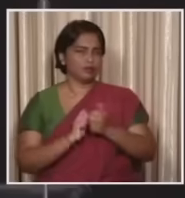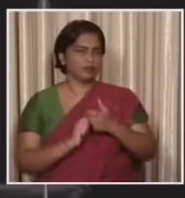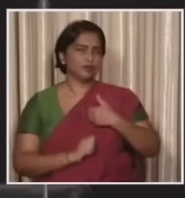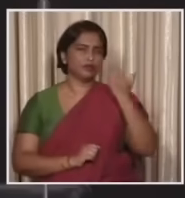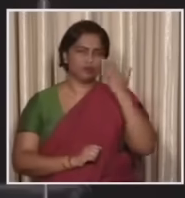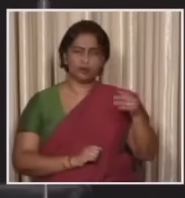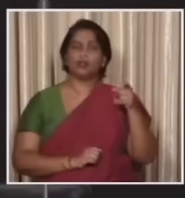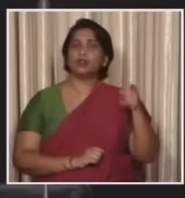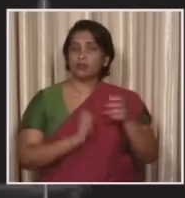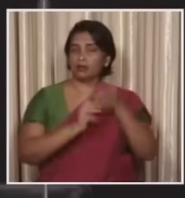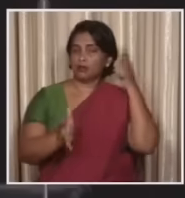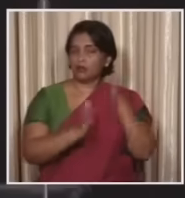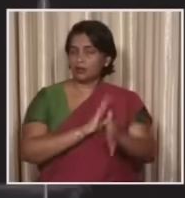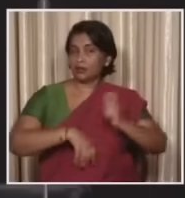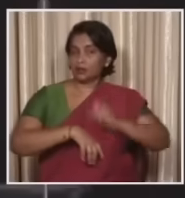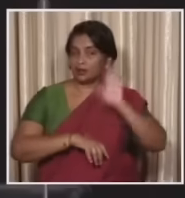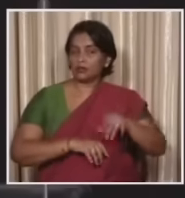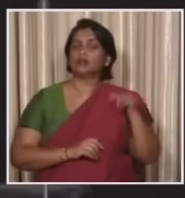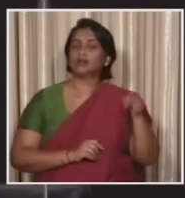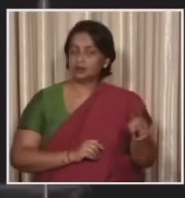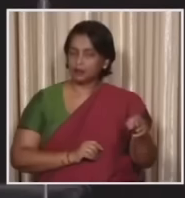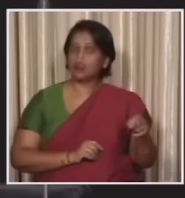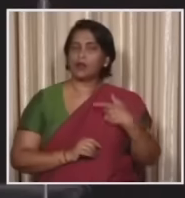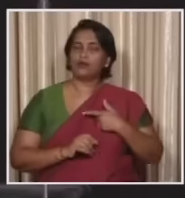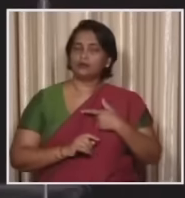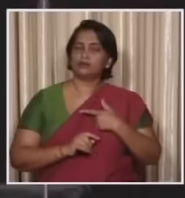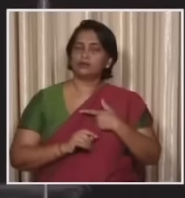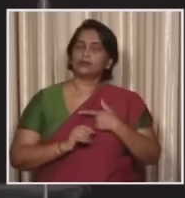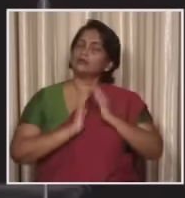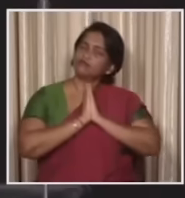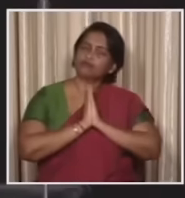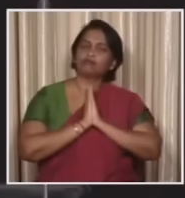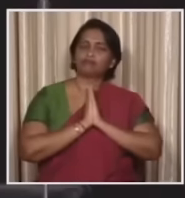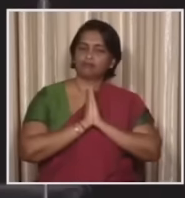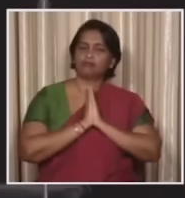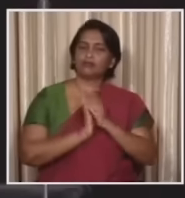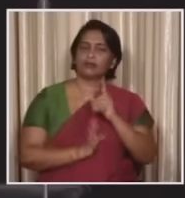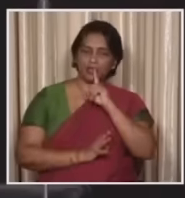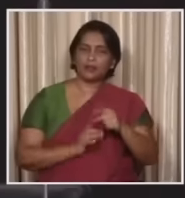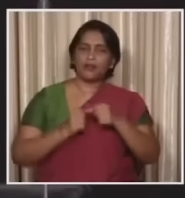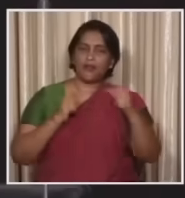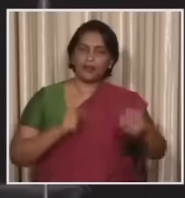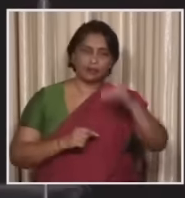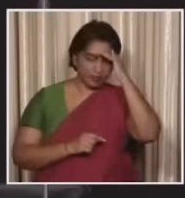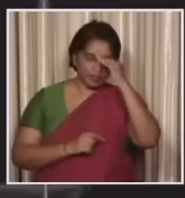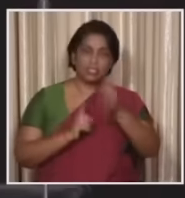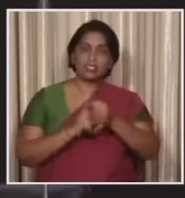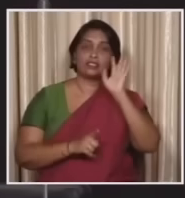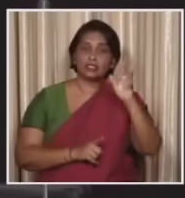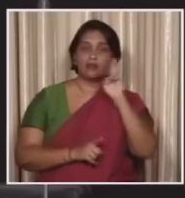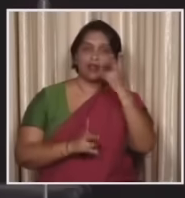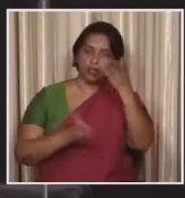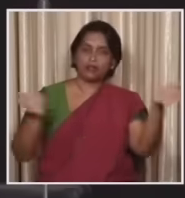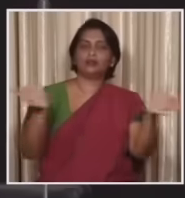හැබැයි මේ විනාශය වෙන අවස්ථාවේදී මම අත් දෙක එකතු කරලා ඉල්ලනවා, පුළුවන් නම් විපක්ෂ නායකතුමාටයි ජනාධිපතිතුමාටයි එකතු